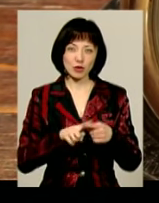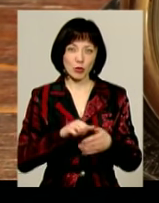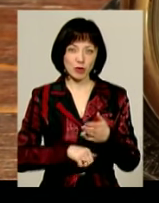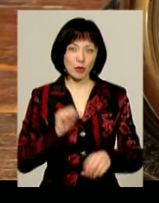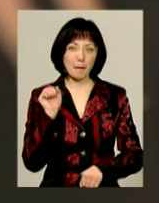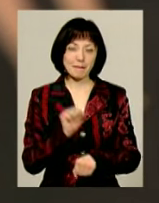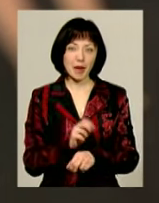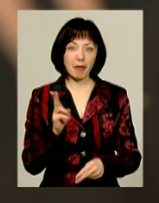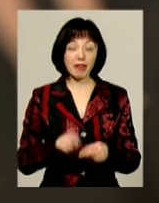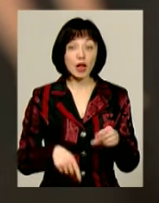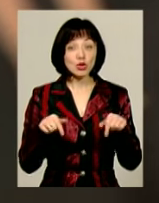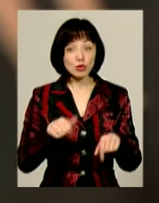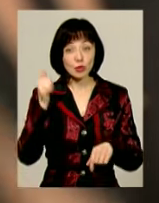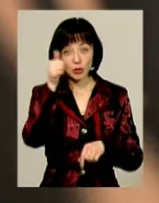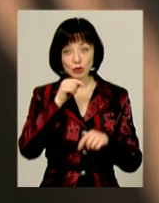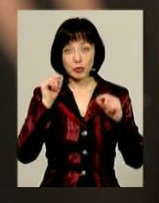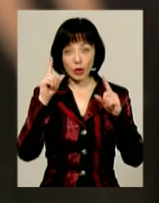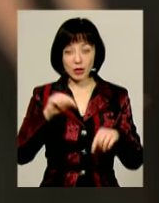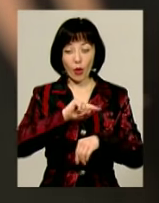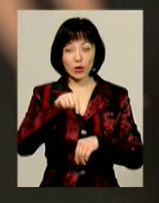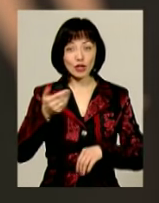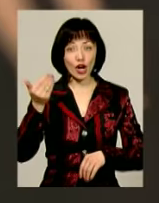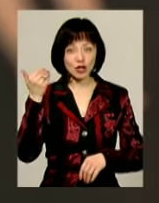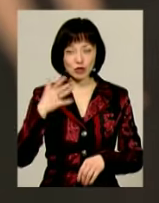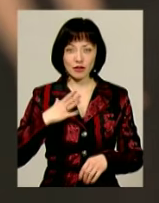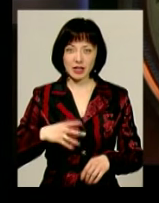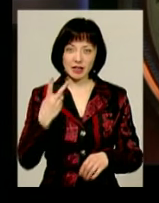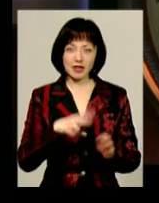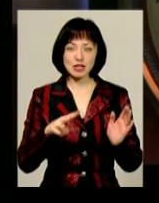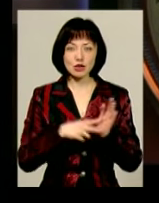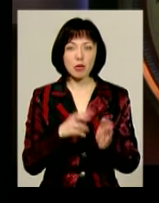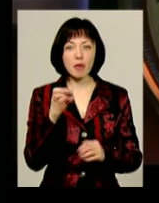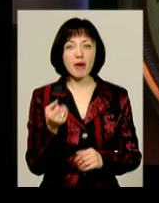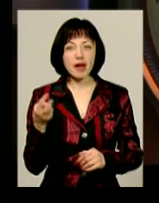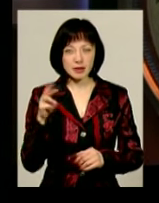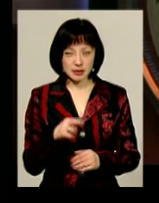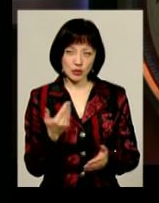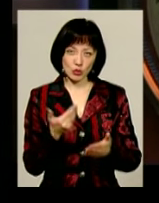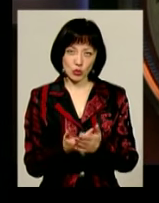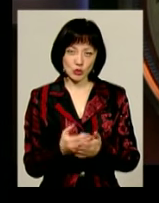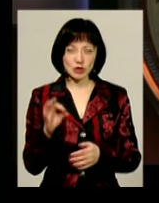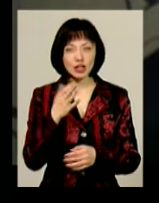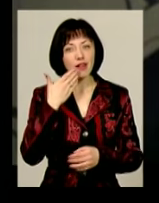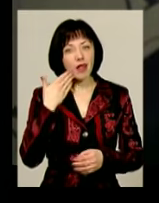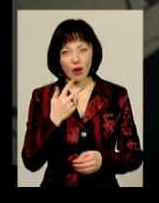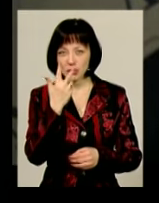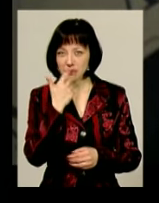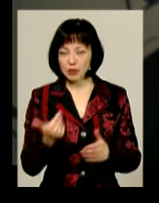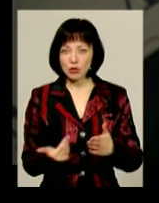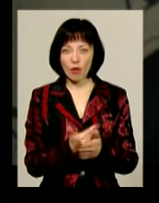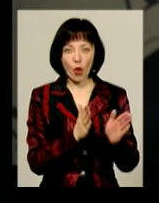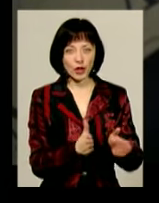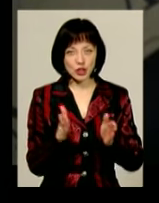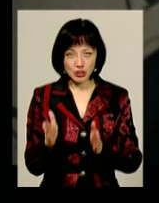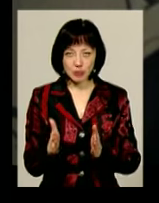припинили. Цьогоріч прокинутися на годину раніше нам доведеться 27 березня. Тож про те, чи легко звикнути до нового